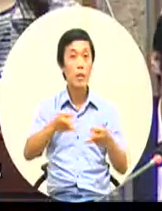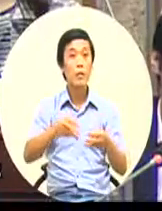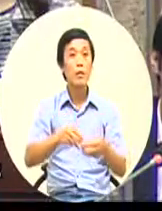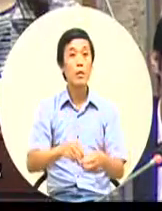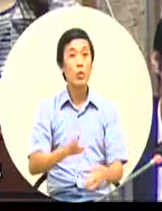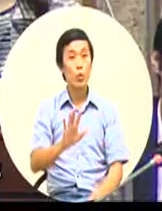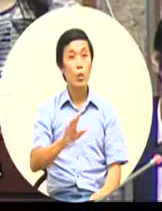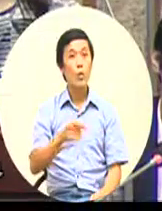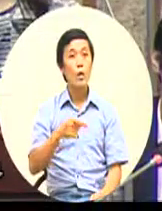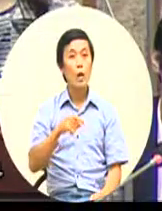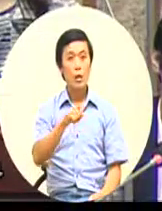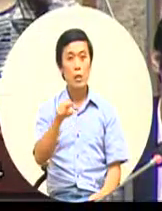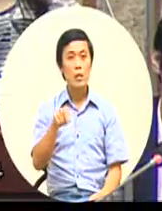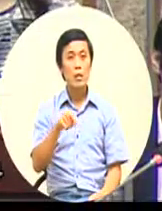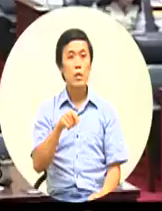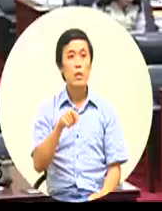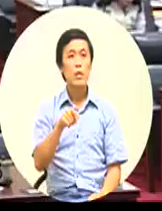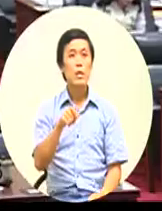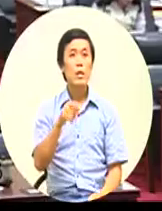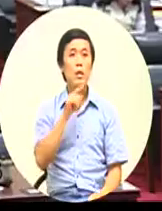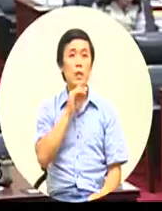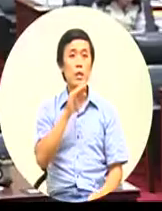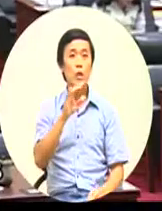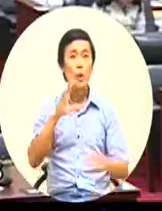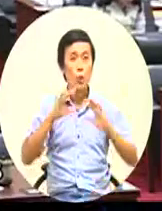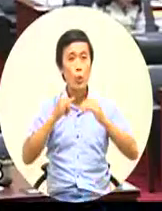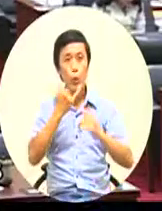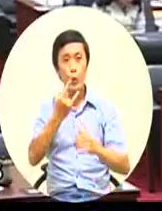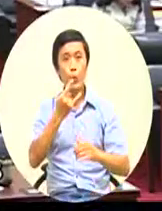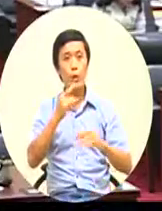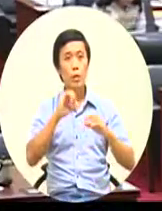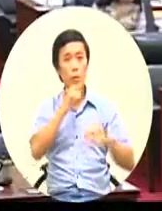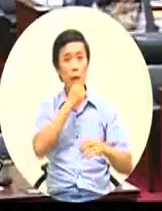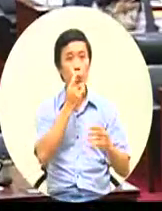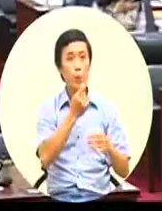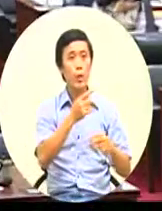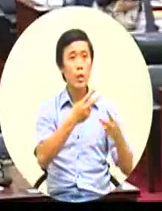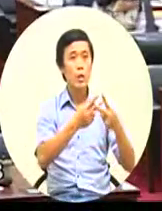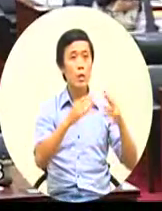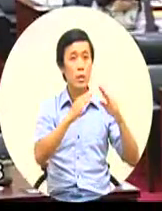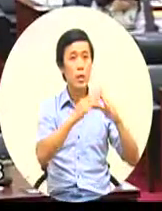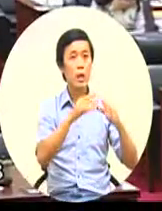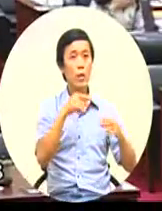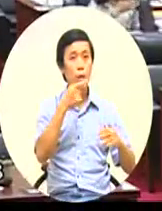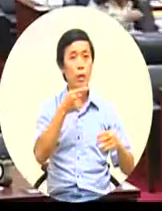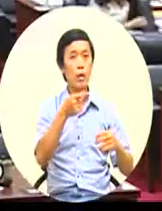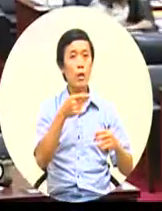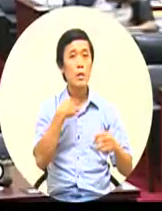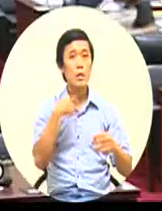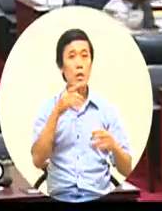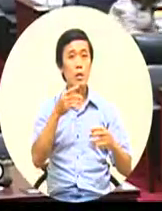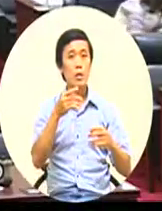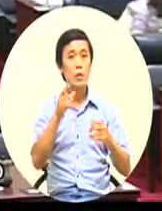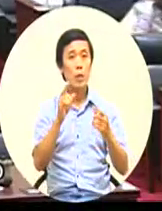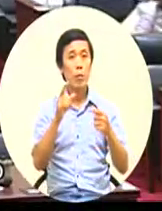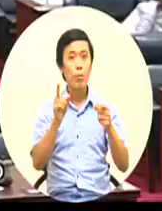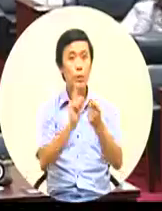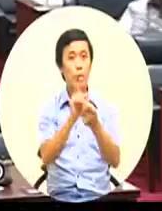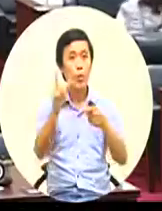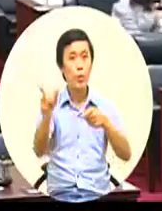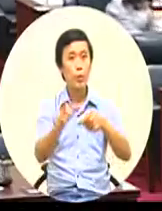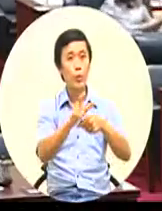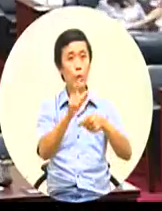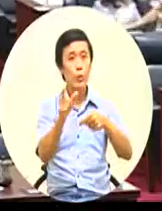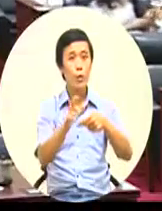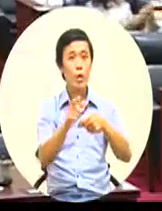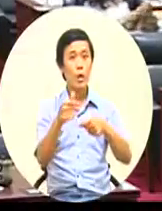而且我们在 台湾。恁嘞哦，啊有国语、台语，啊搁有客家话，都个通通拢变成国语。到尾风台天变安怎？袂